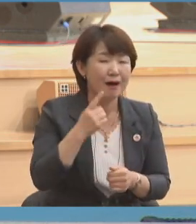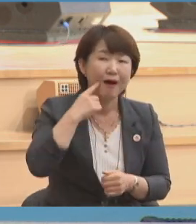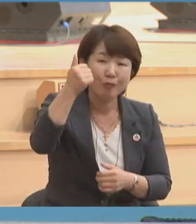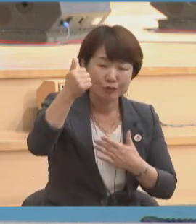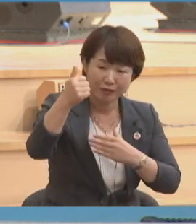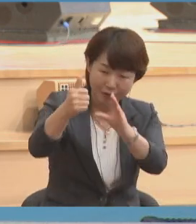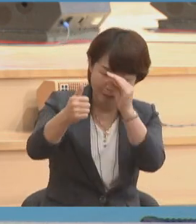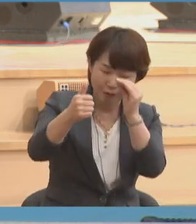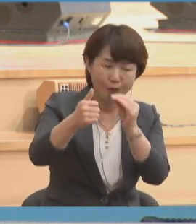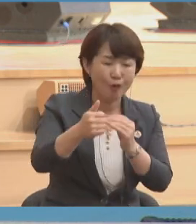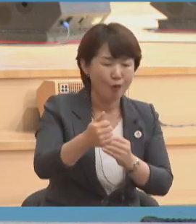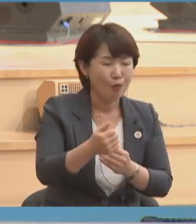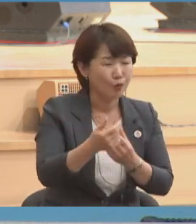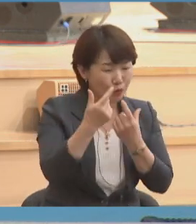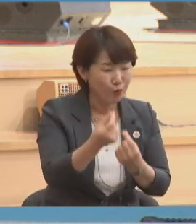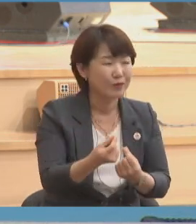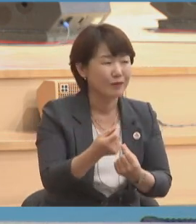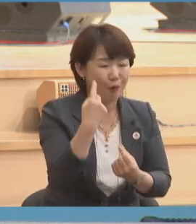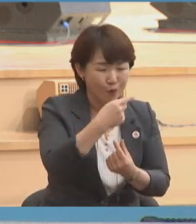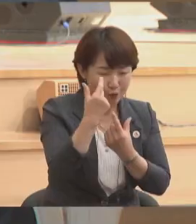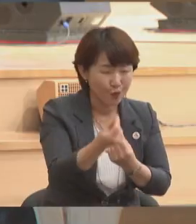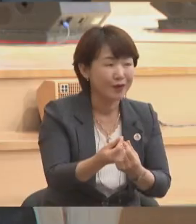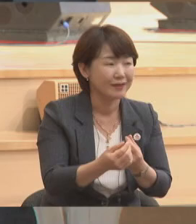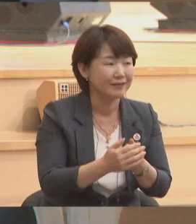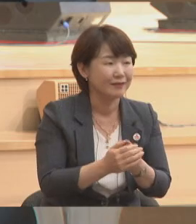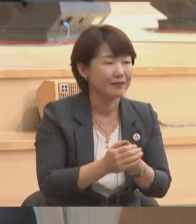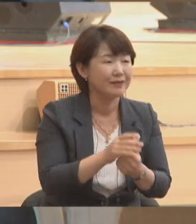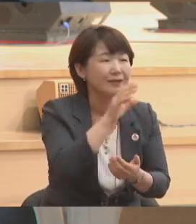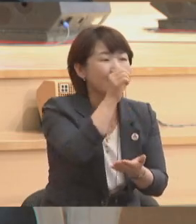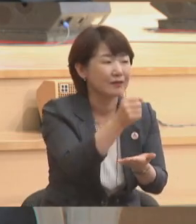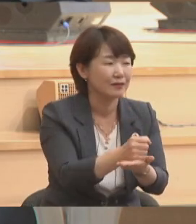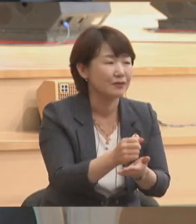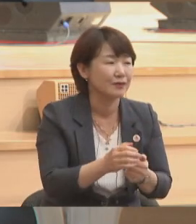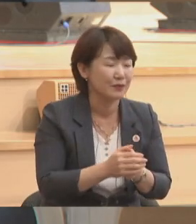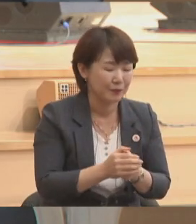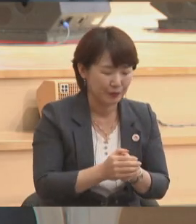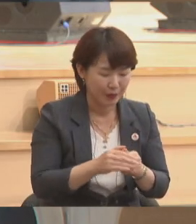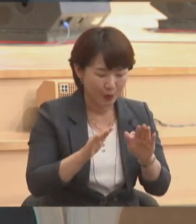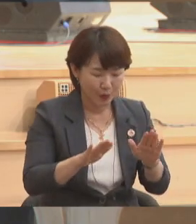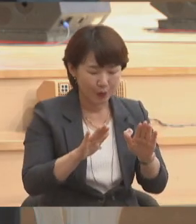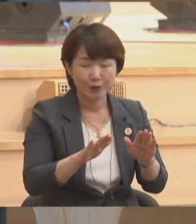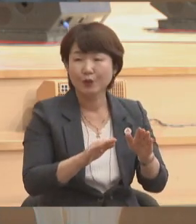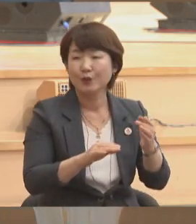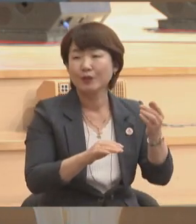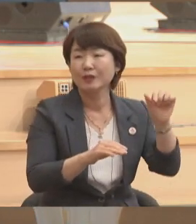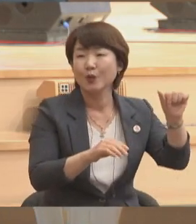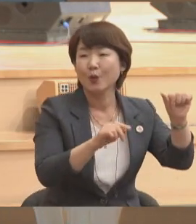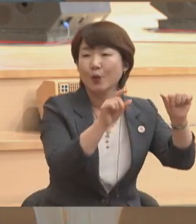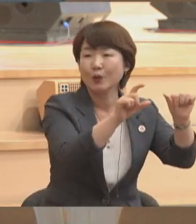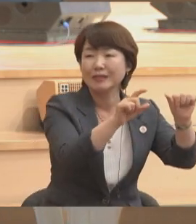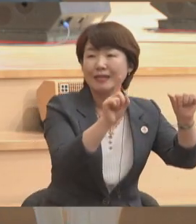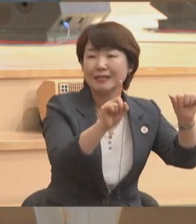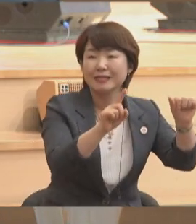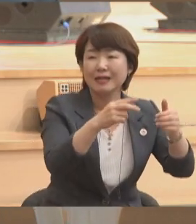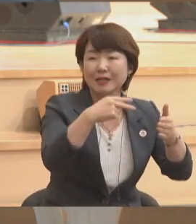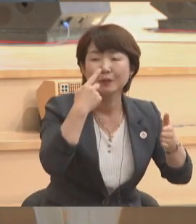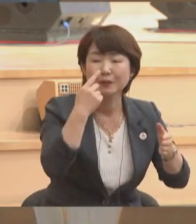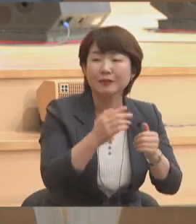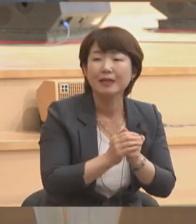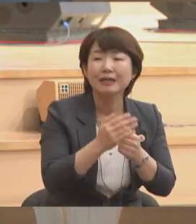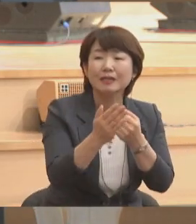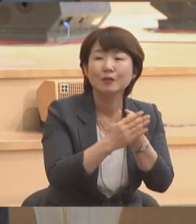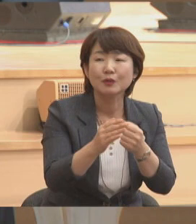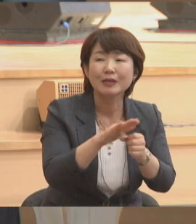아버지를 닮아가는 게 당연하니까. 오늘 본문도 보세요. 1절. 그걸 다시 끄집어서 얘기해. 1절 읽어볼까요? 자, 읽습니다.